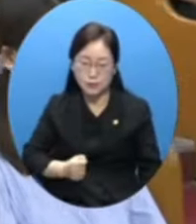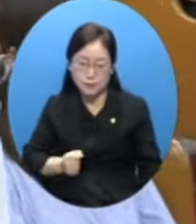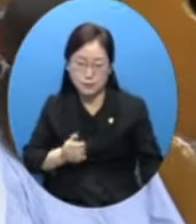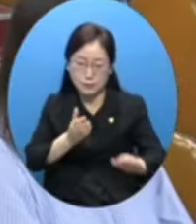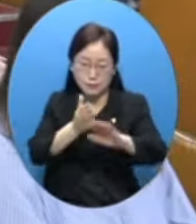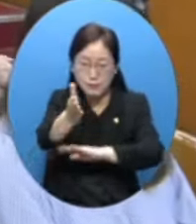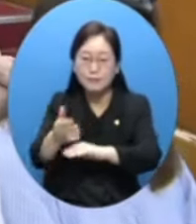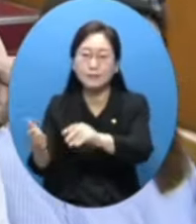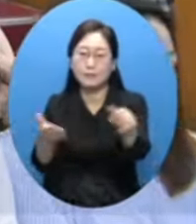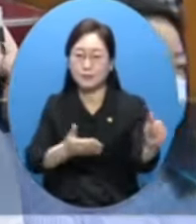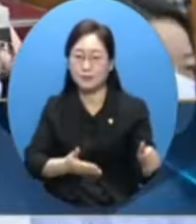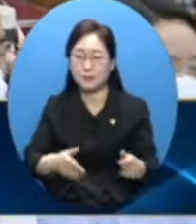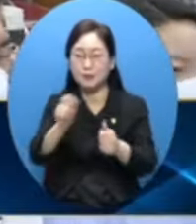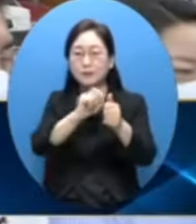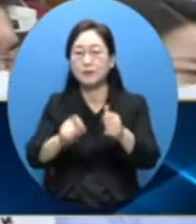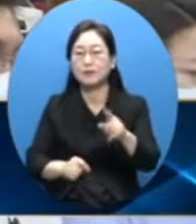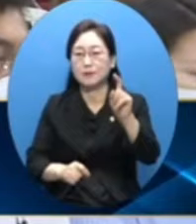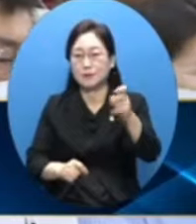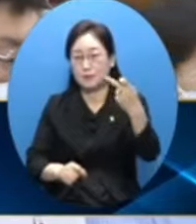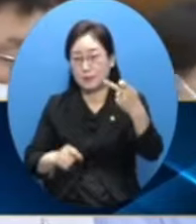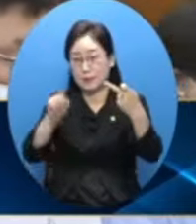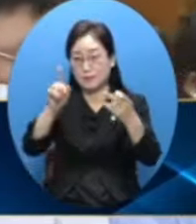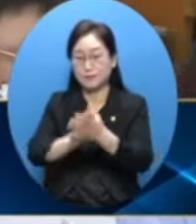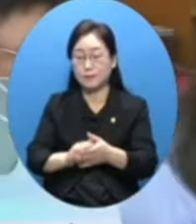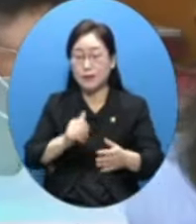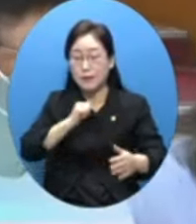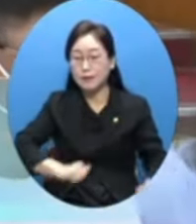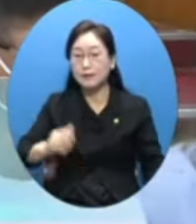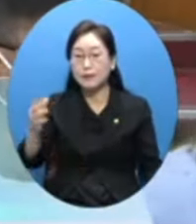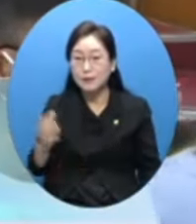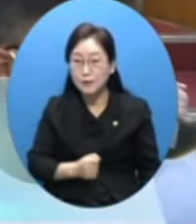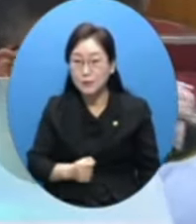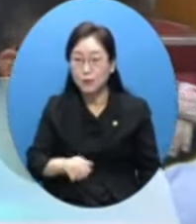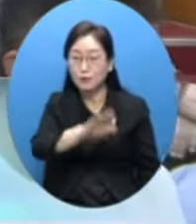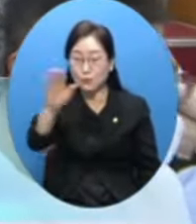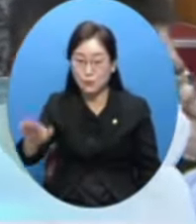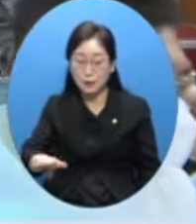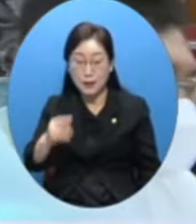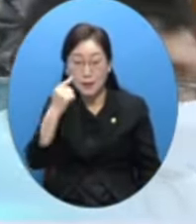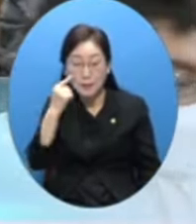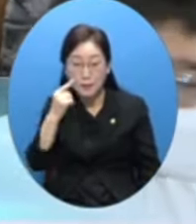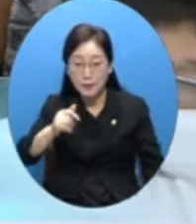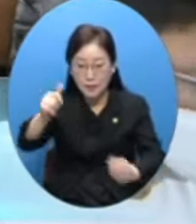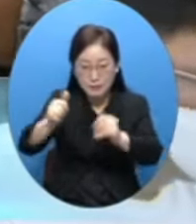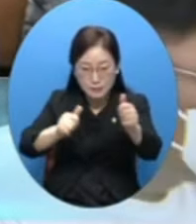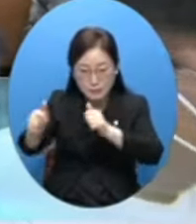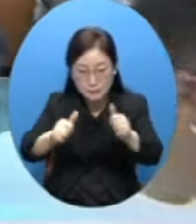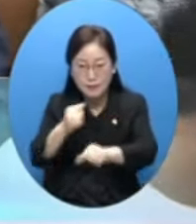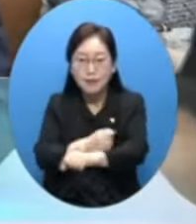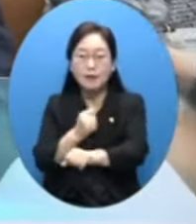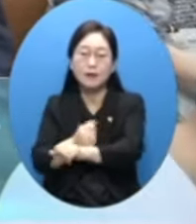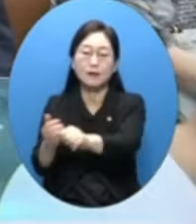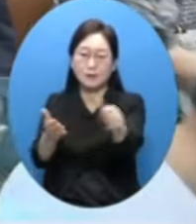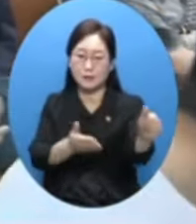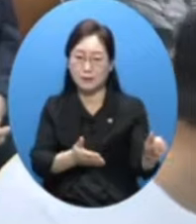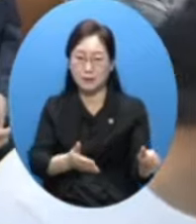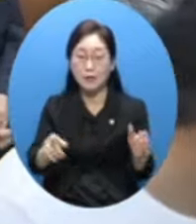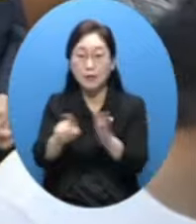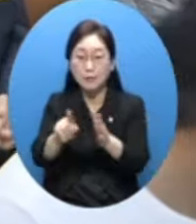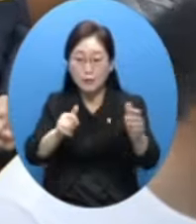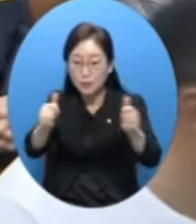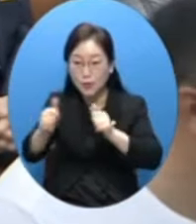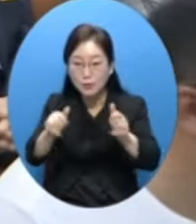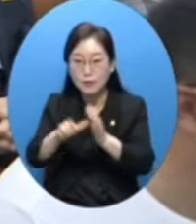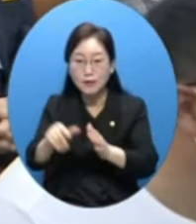것입니다. 히브리서 12장 1절은 말씀합니다. 인내로서 우리 앞에 당한 경주를 하며 믿음의 경주를 할 때